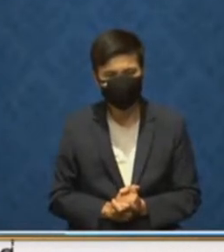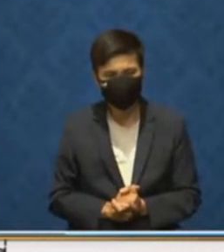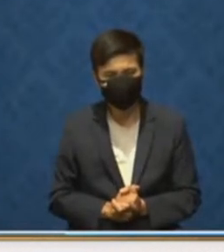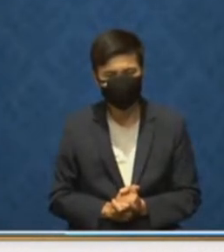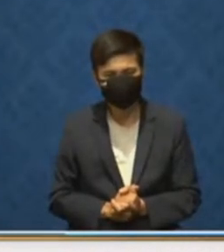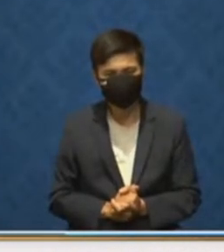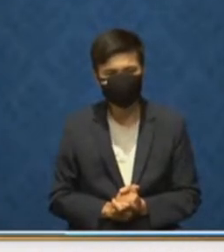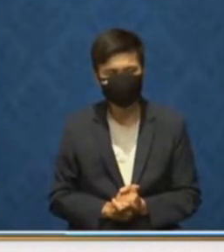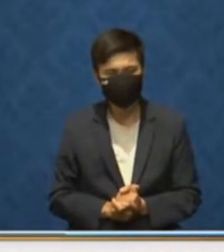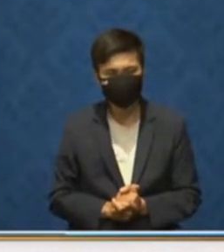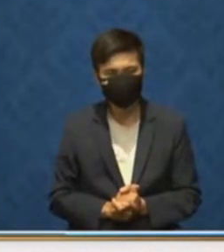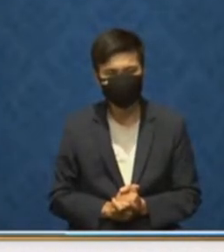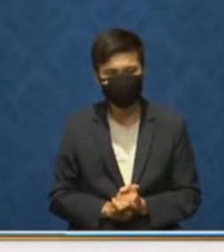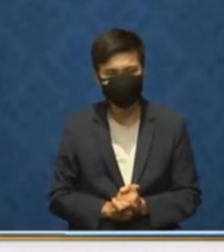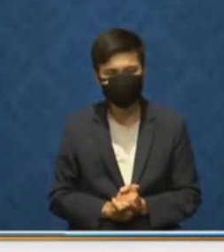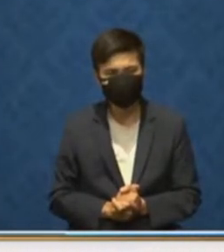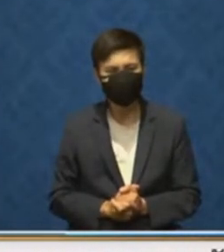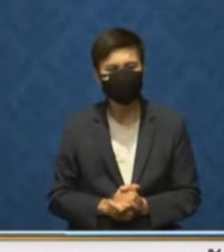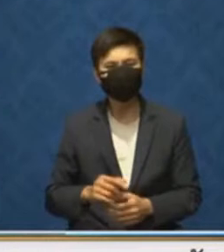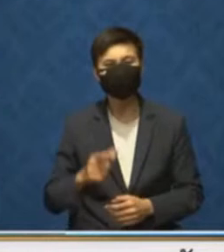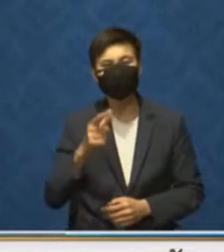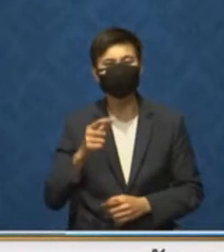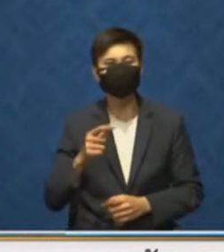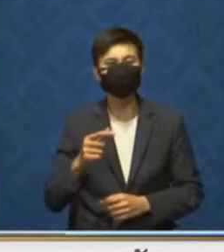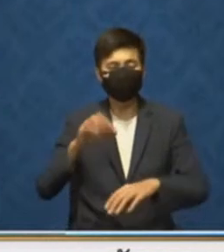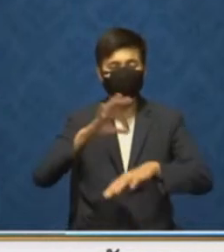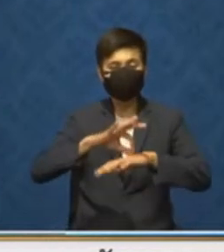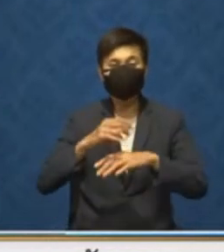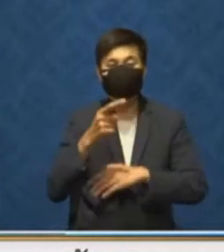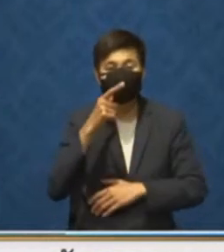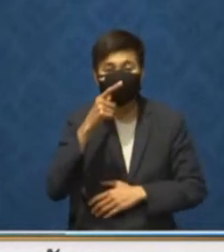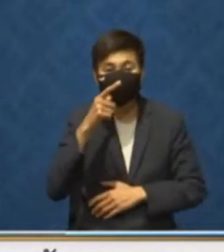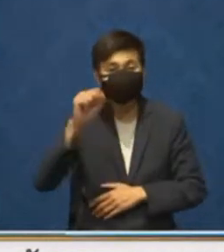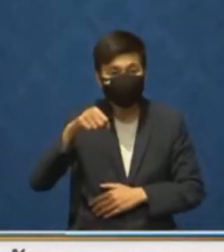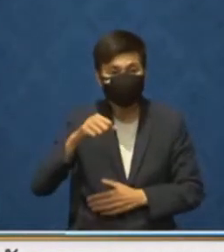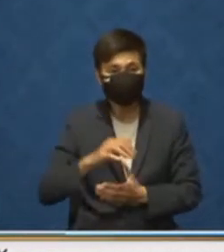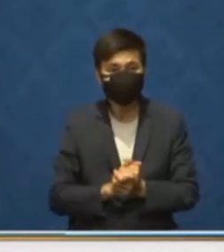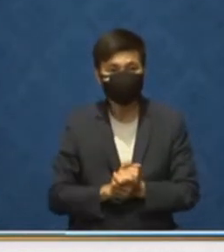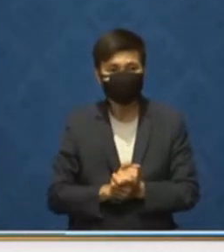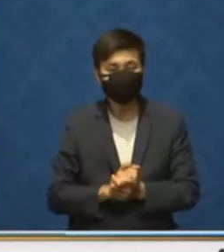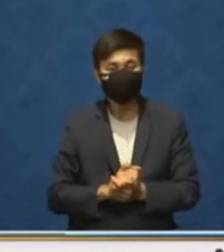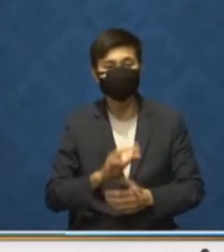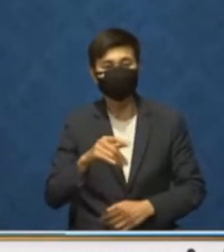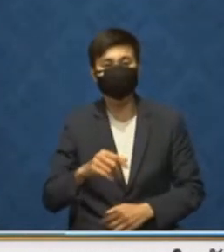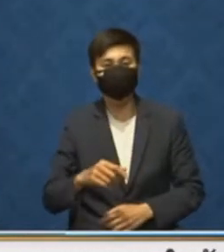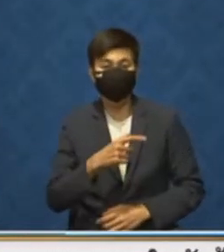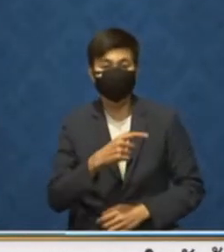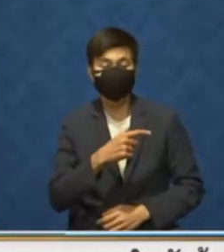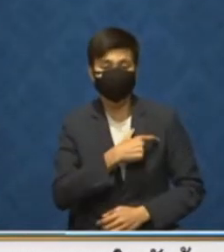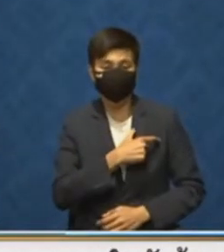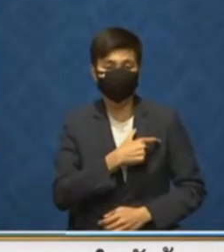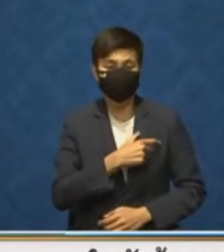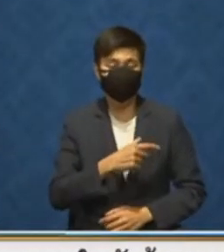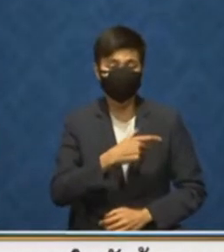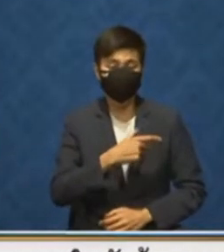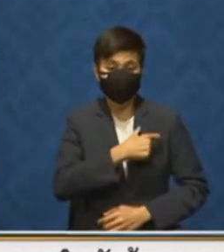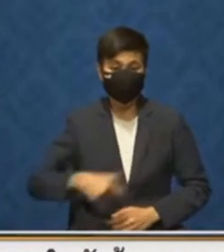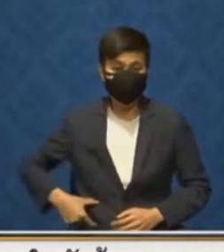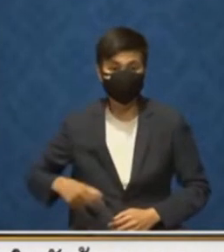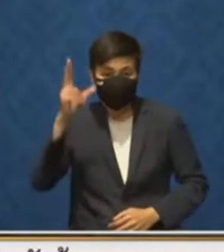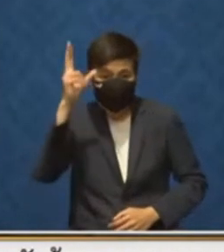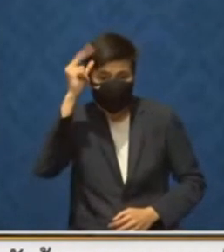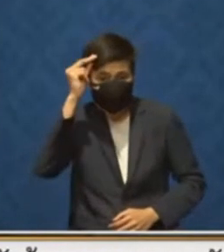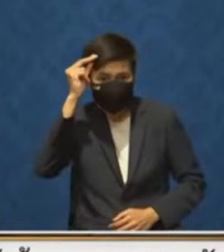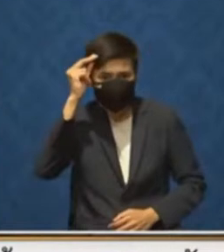อีกในสมัยมันไม่โปรดประเทศกำลังผลิตรถ